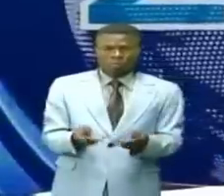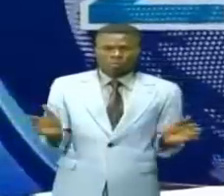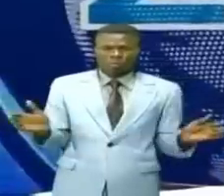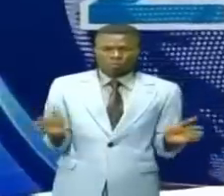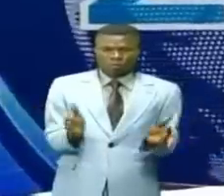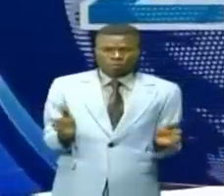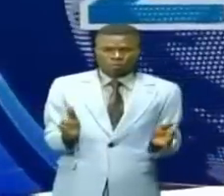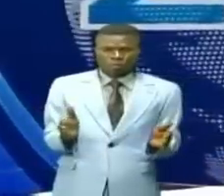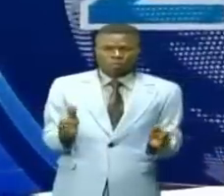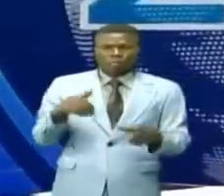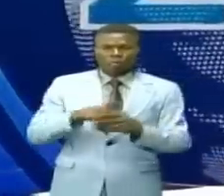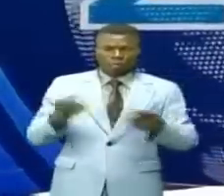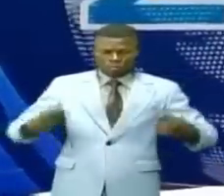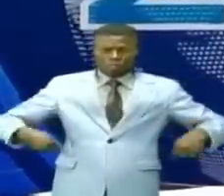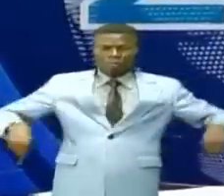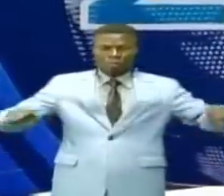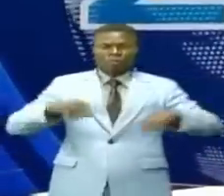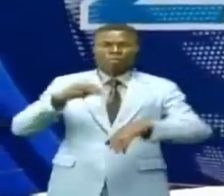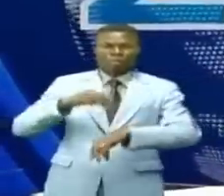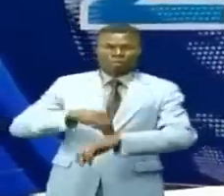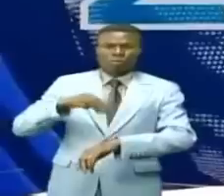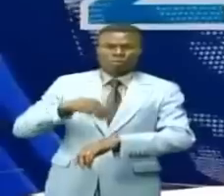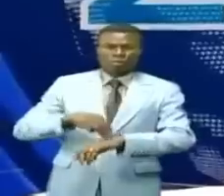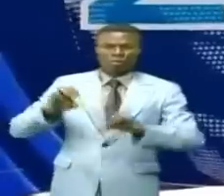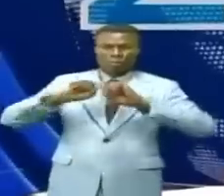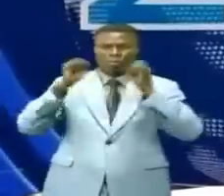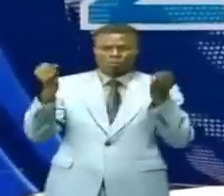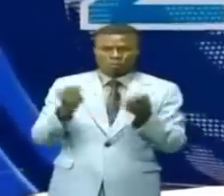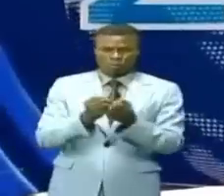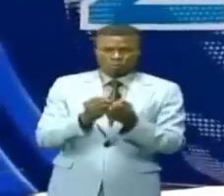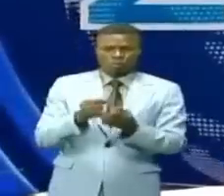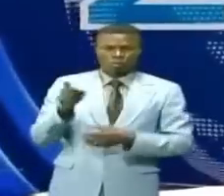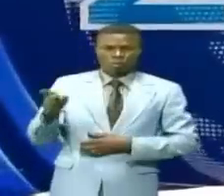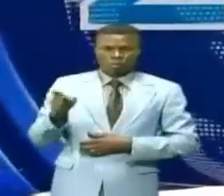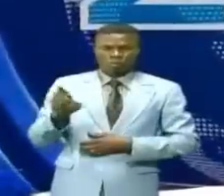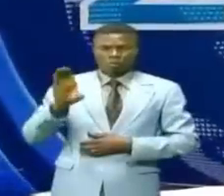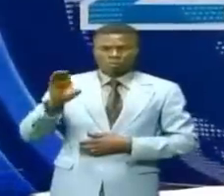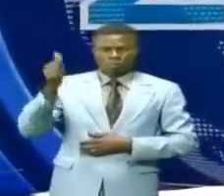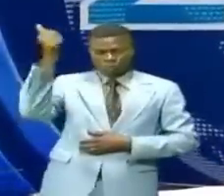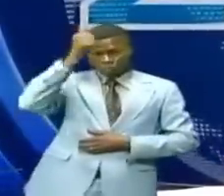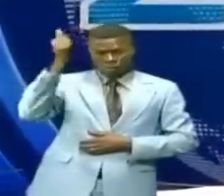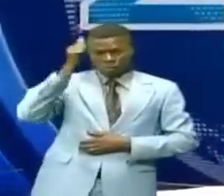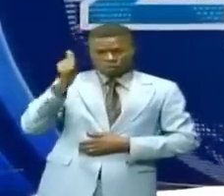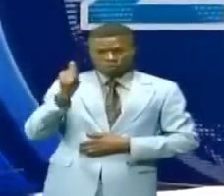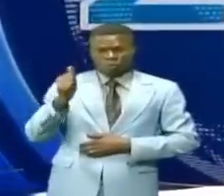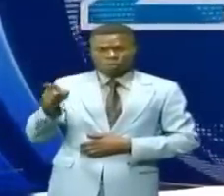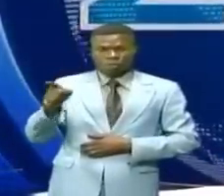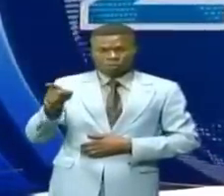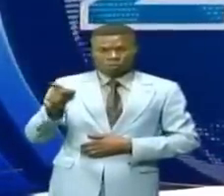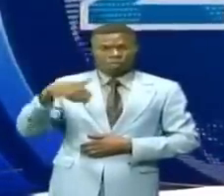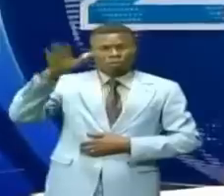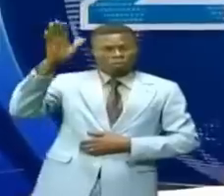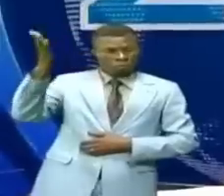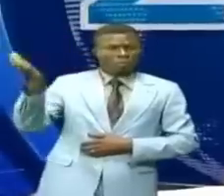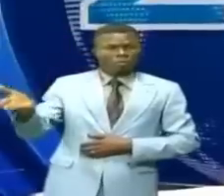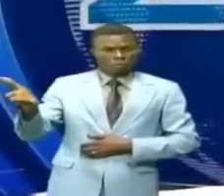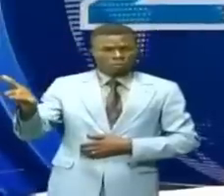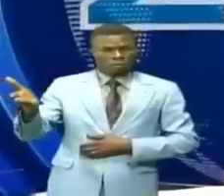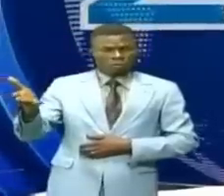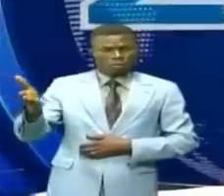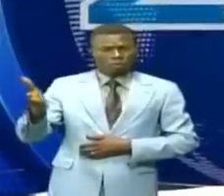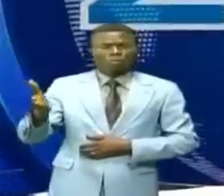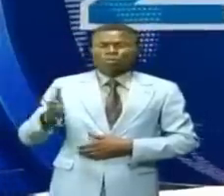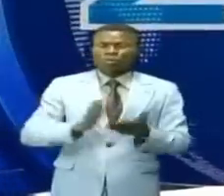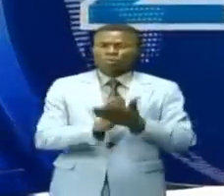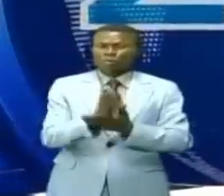dans l'enceinte portuaire de Matadi. La société Ex-Bolloré Africa Logistique est totalement étrangère et n'a aucun